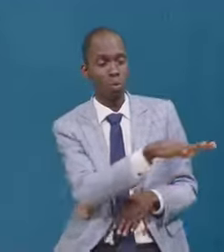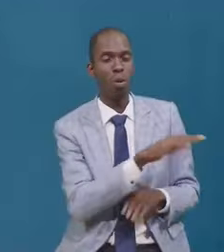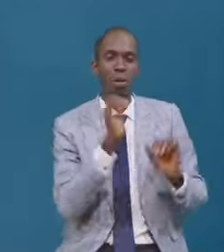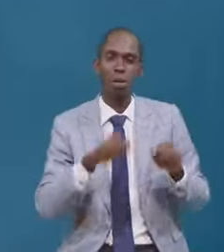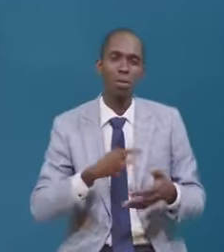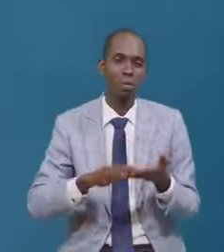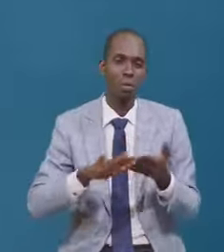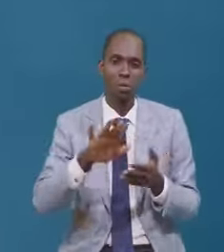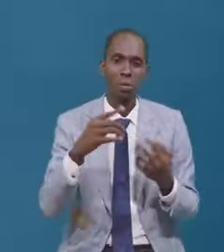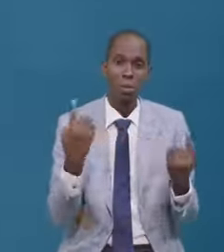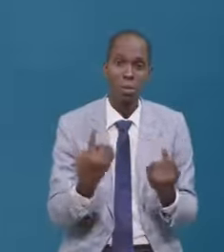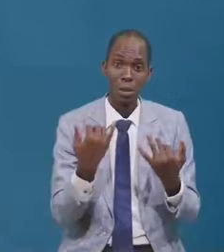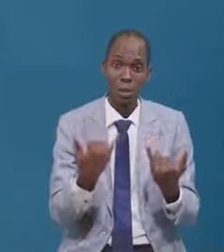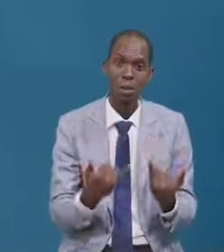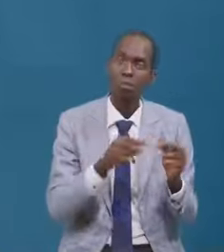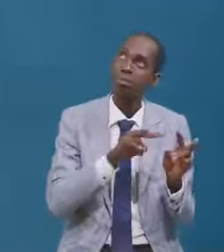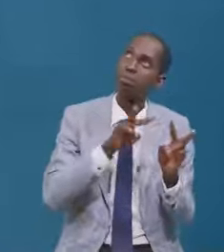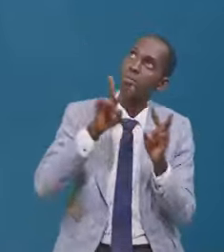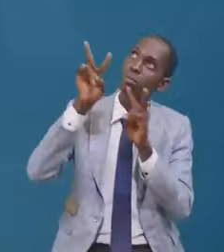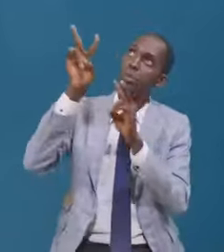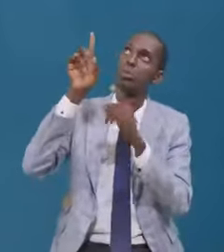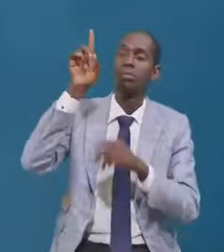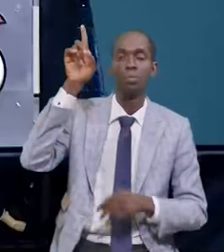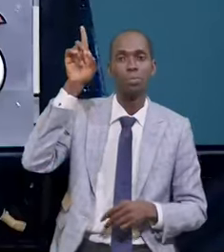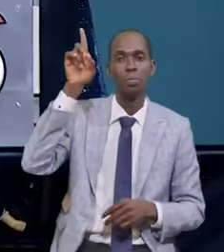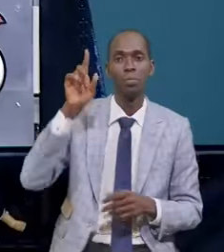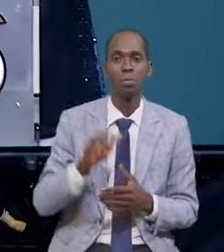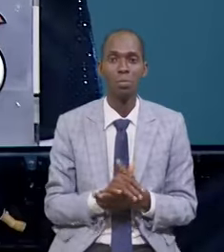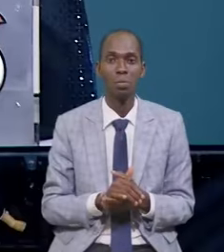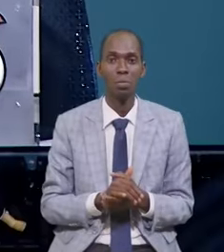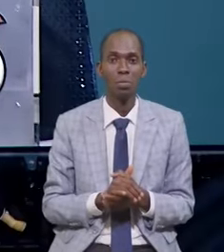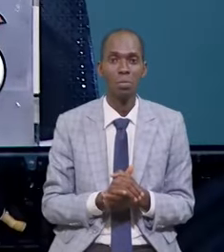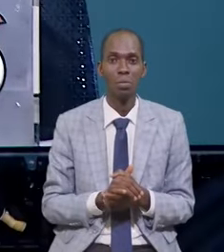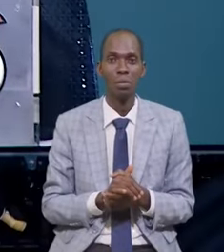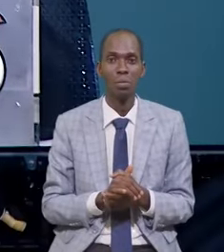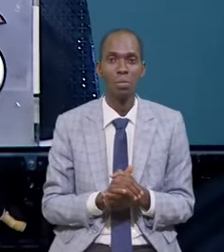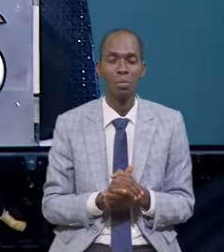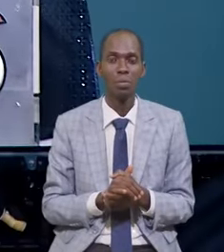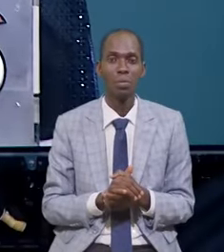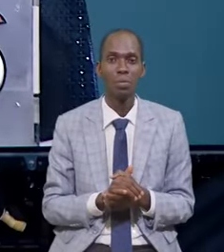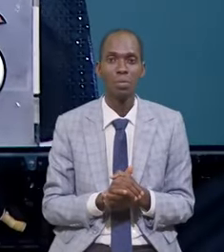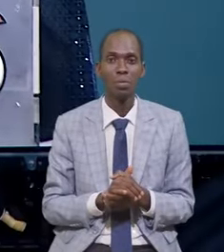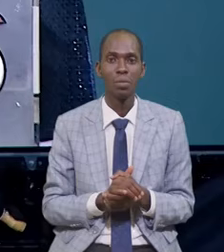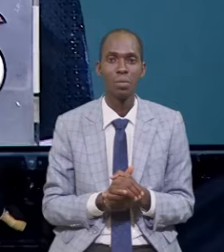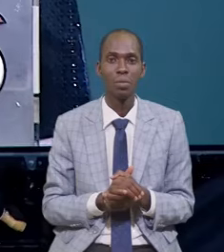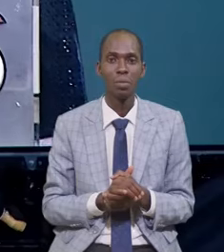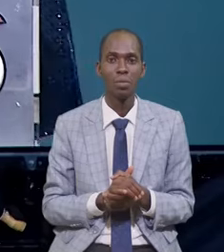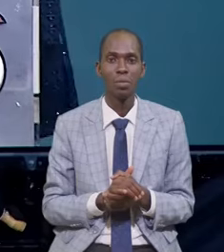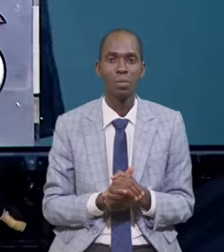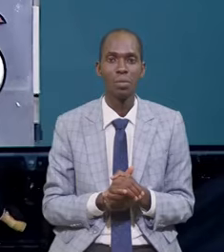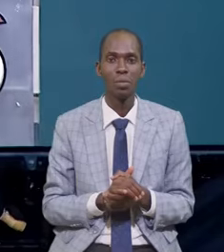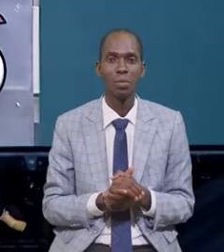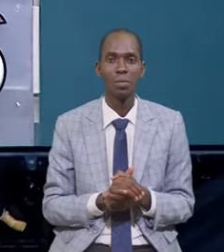sin. Look unto him. ఈ లోకములో సహాయము చేయలేని పాపాన్ని తీసివేయలేని వారి వైపునకు